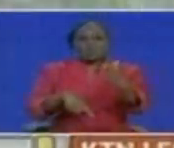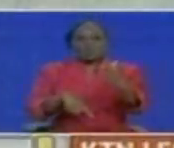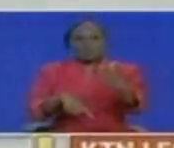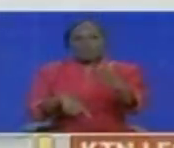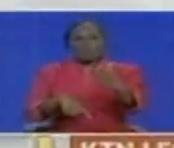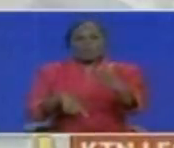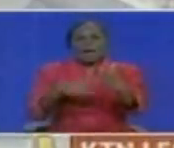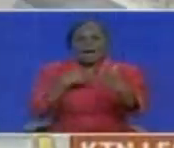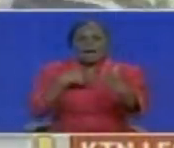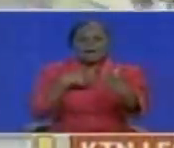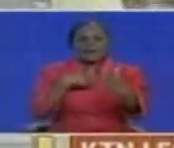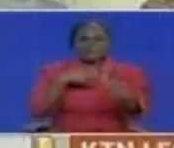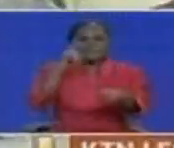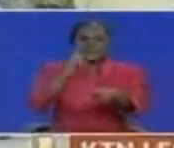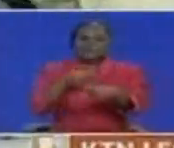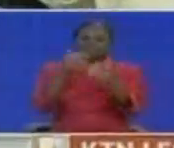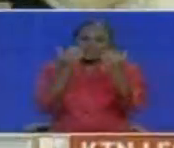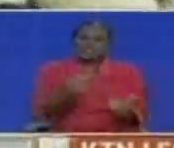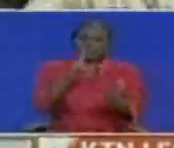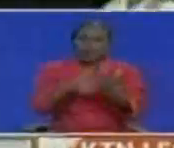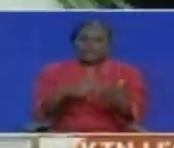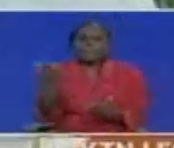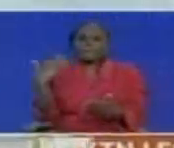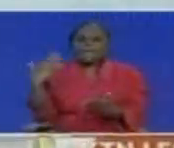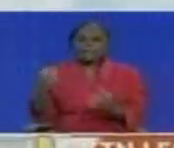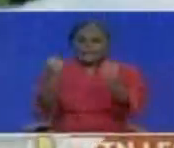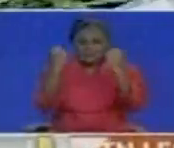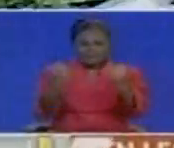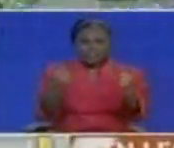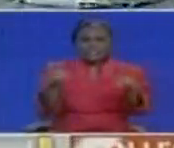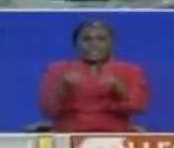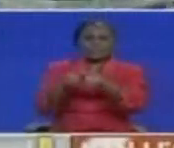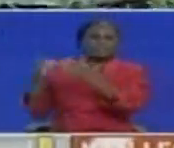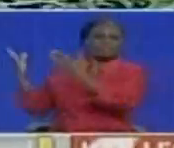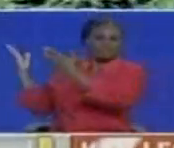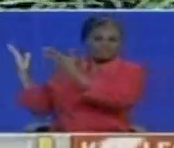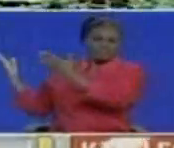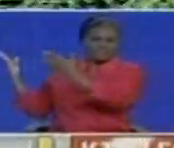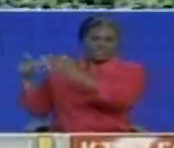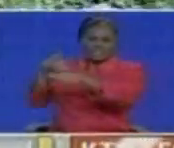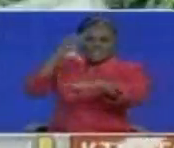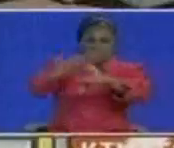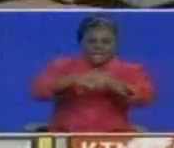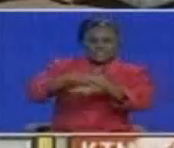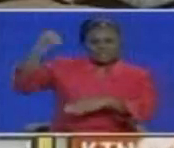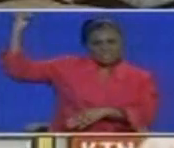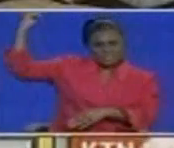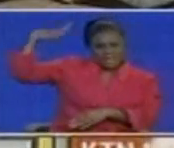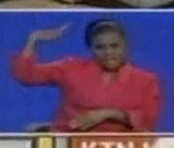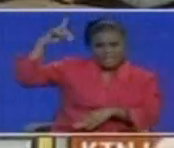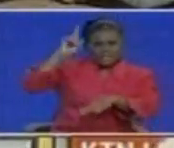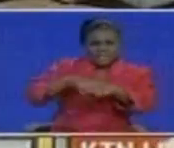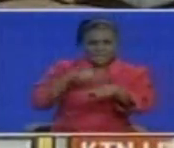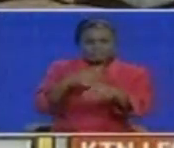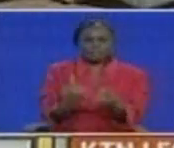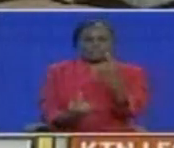ukiweka foil. Unachohitaji ni karatasi gumu, karatasi aina ya aluminium foil inayonasa miale ya jua, gundi